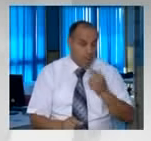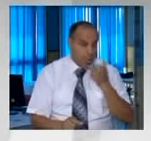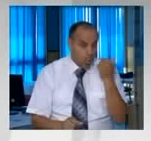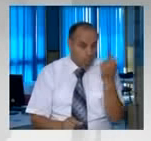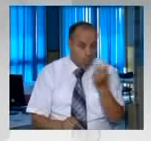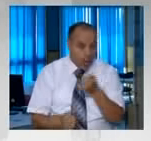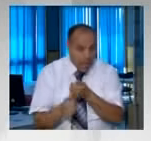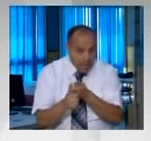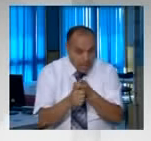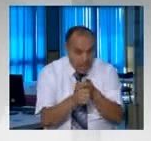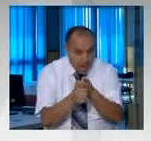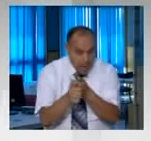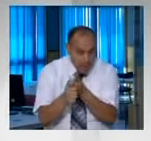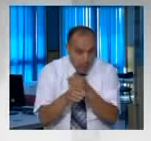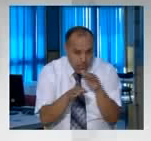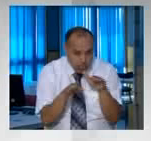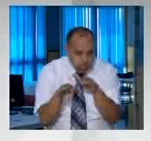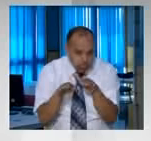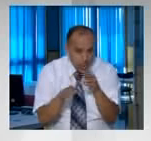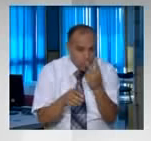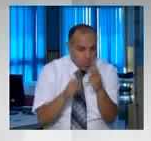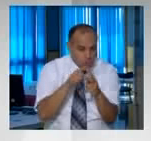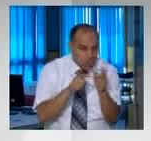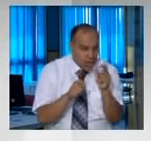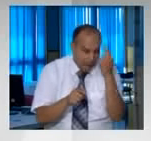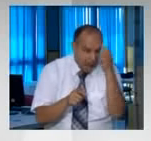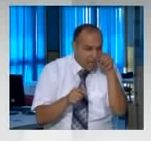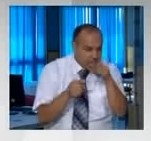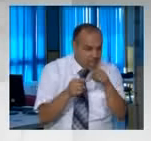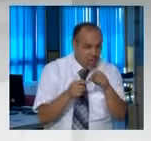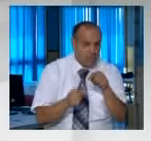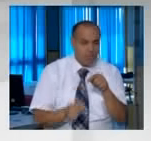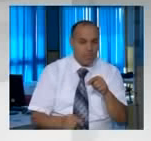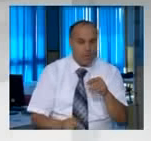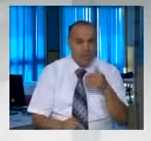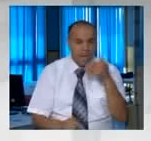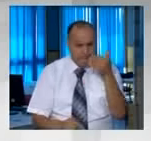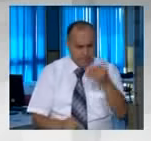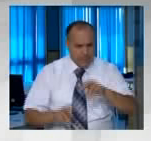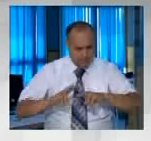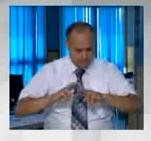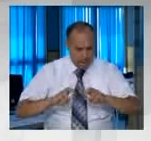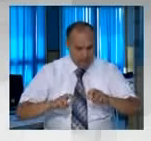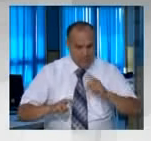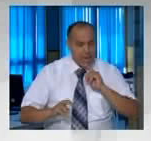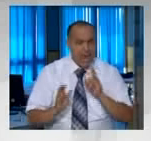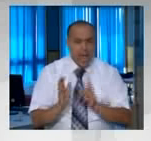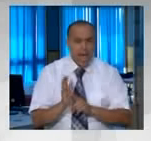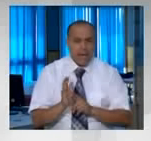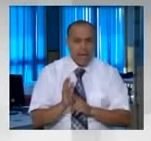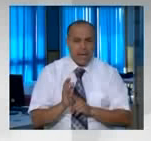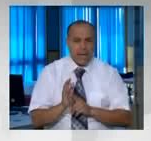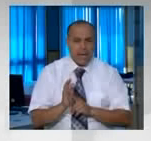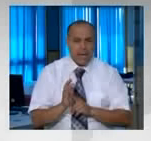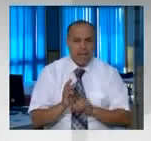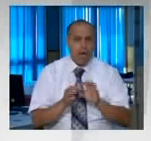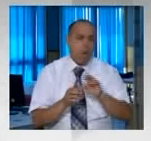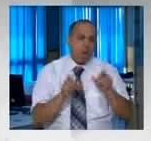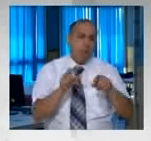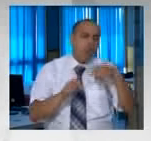تتبع وترصد في تحركات الزوز الارهابيين هذوما اللي ما زالت الابحاث جاريه، لكن اكيد انهم عندهم ارتباطات مع